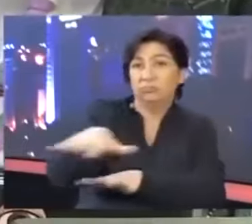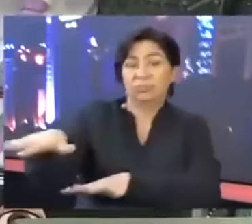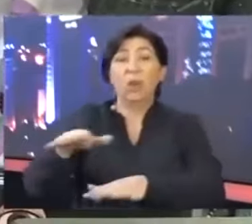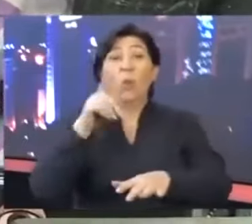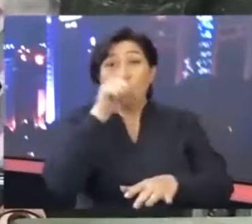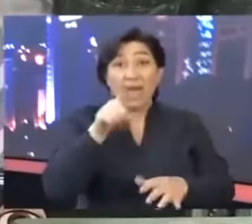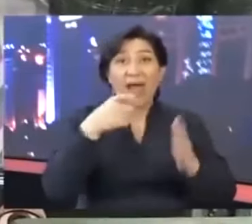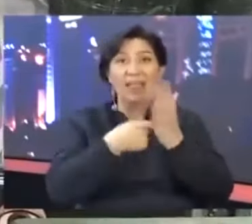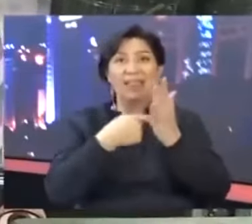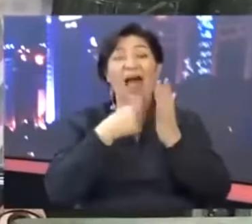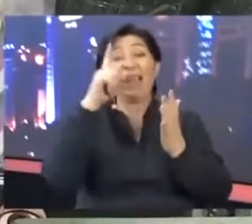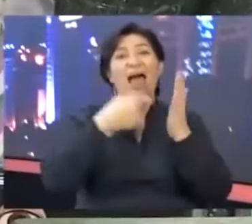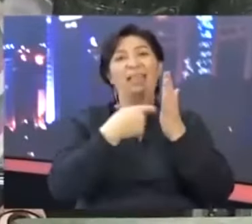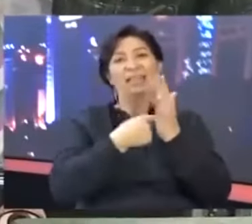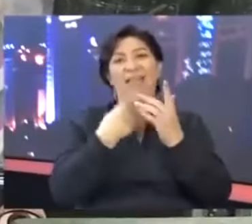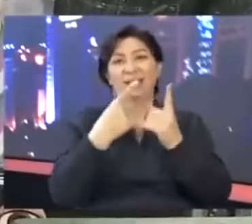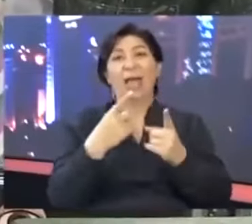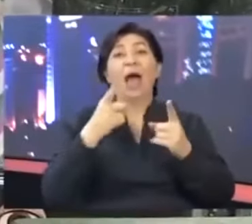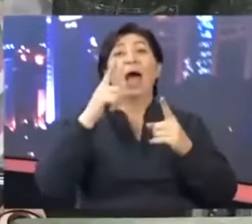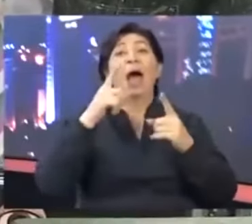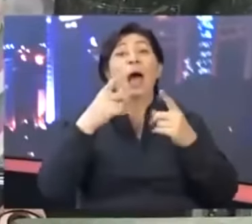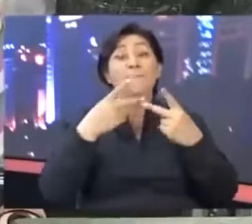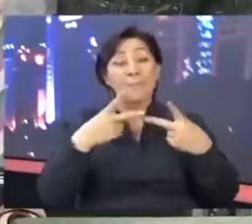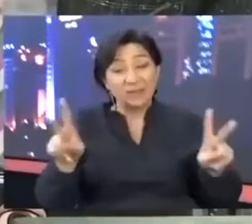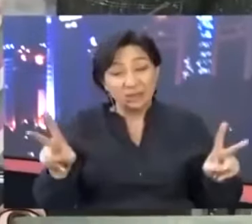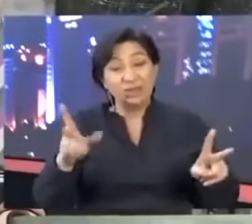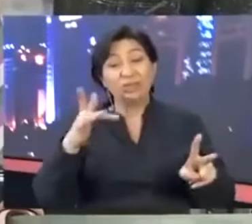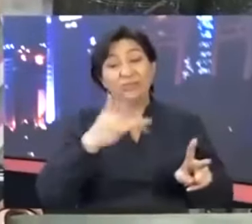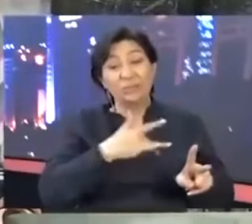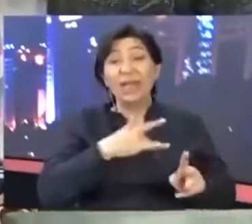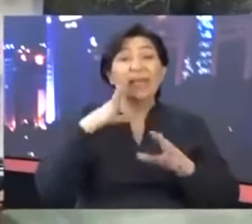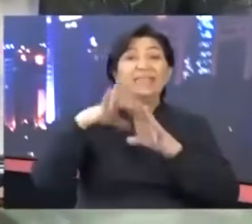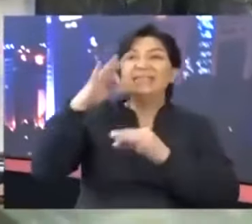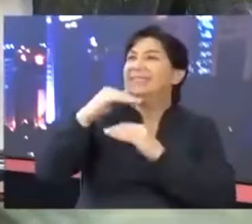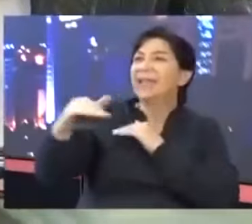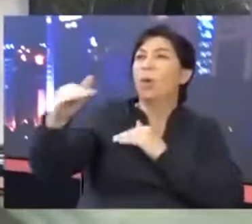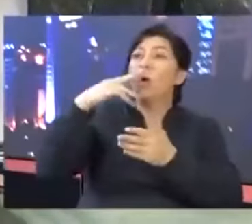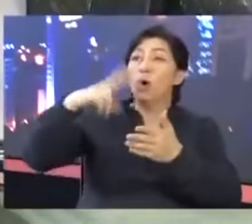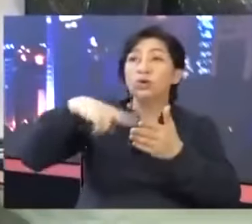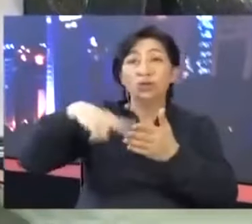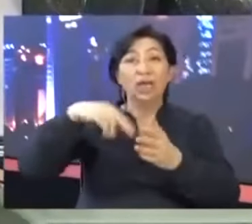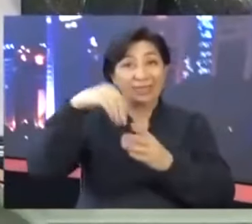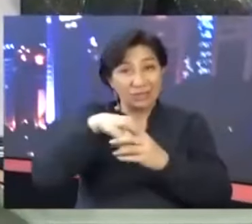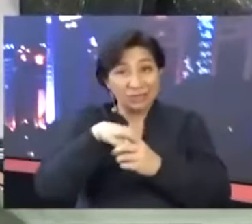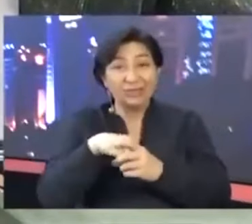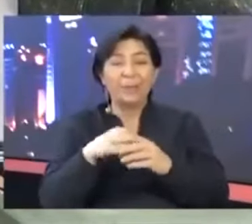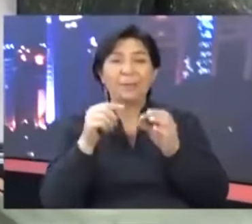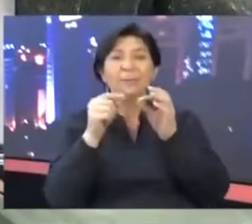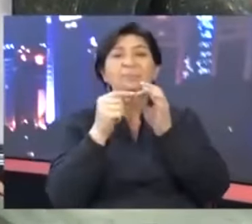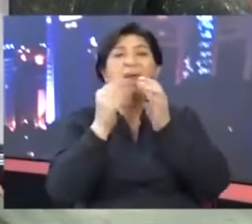Allah adına diye başlıyor o zaman yani bağışlayıcı Merhamet göster Çünkü insan onu okuyacak insan onu okuyunca anda işte yani bunu ne diyor